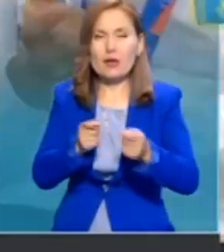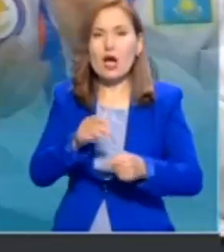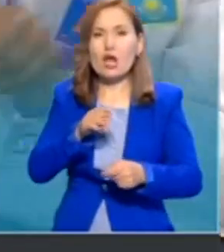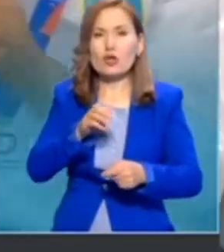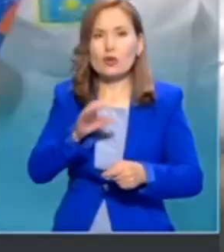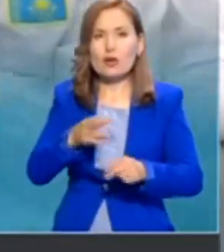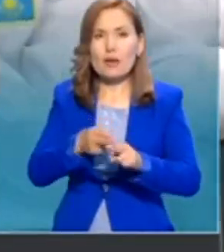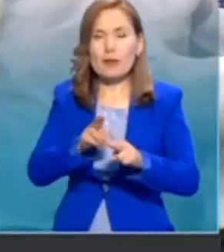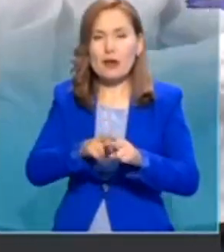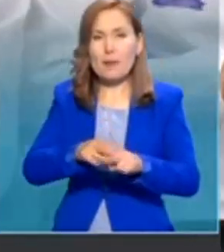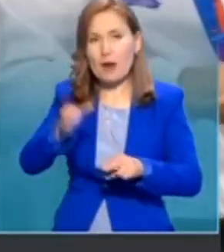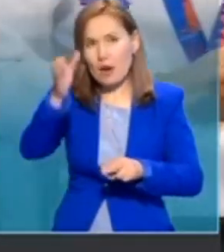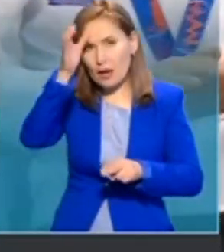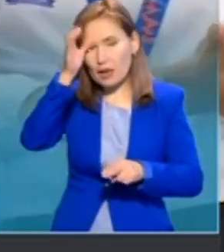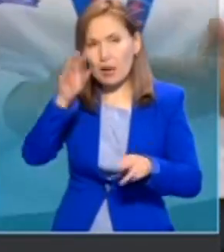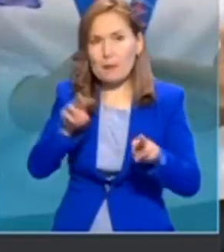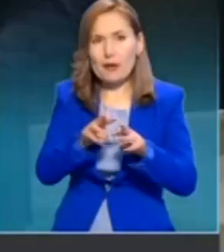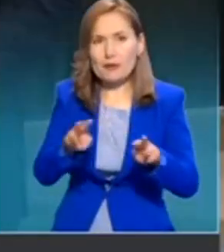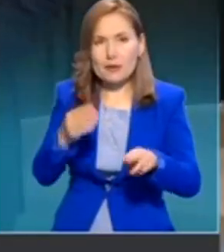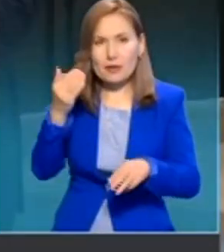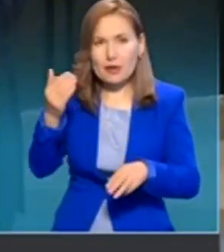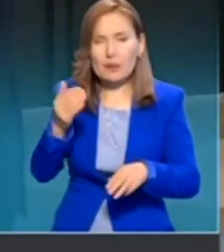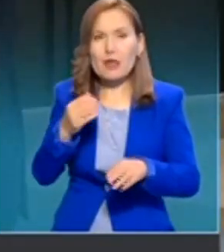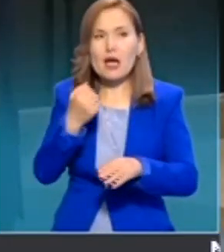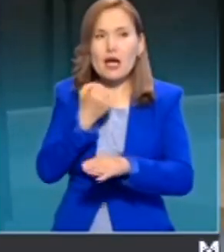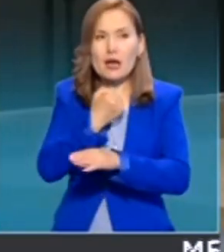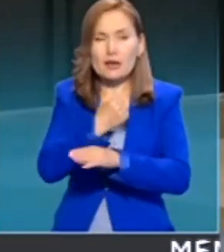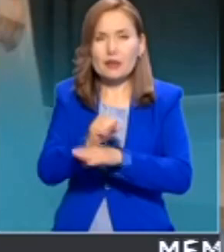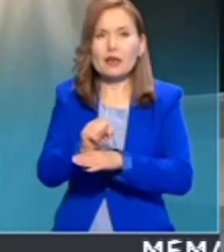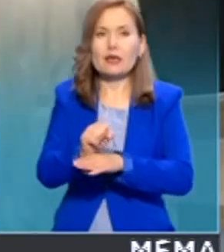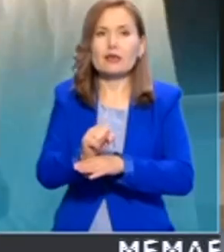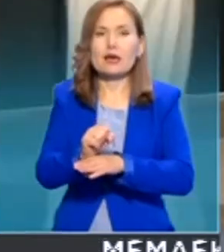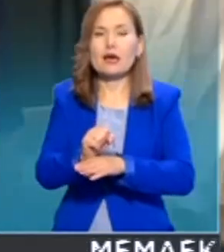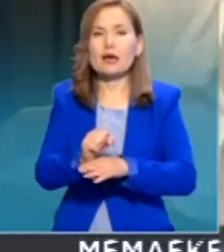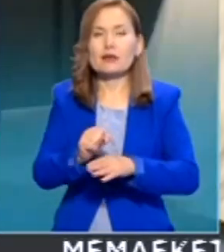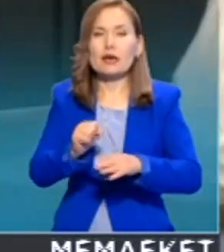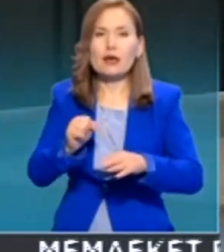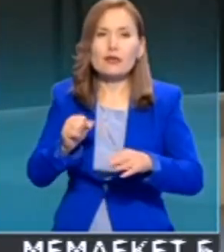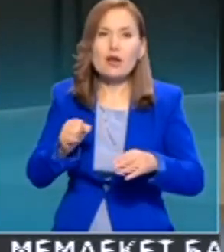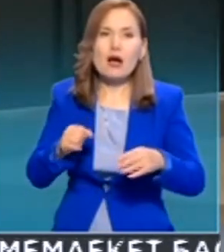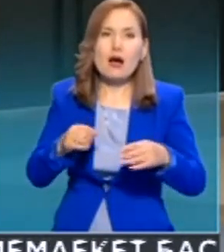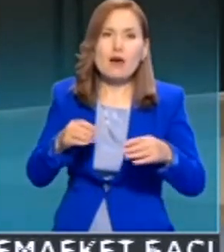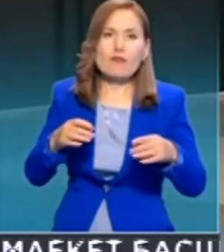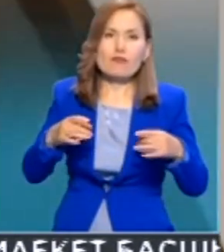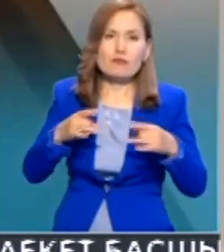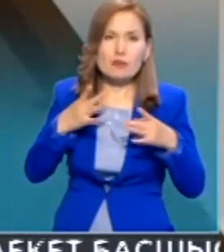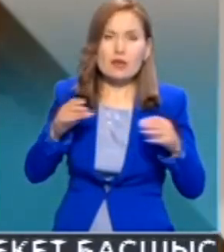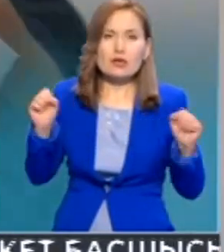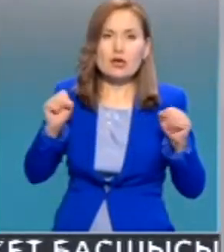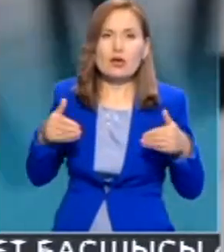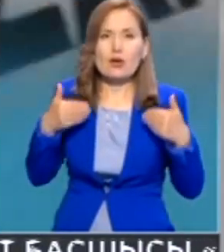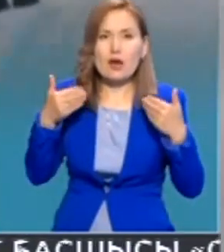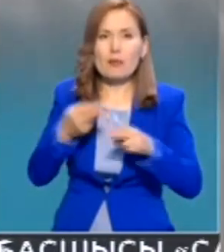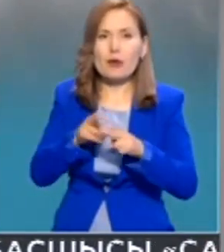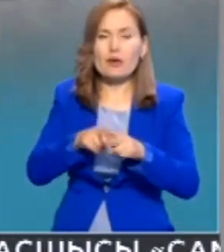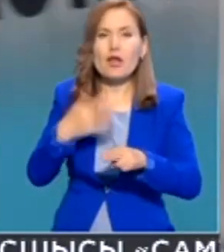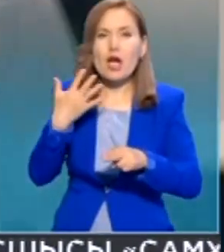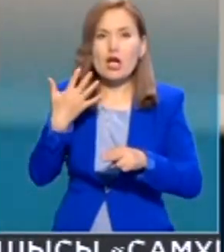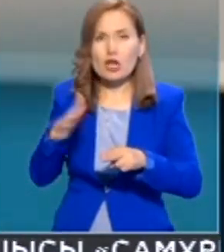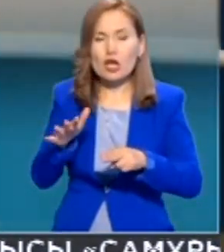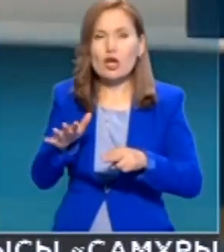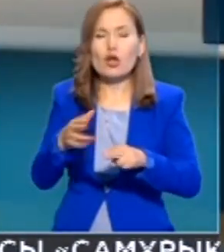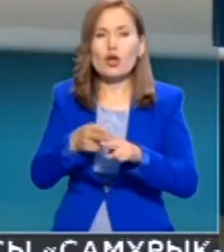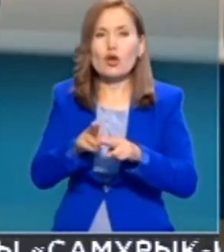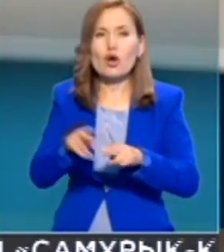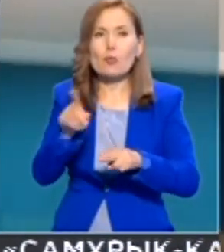Ералы Тоғжанов пен білім және ғылым министрі Асхат Аймағамбетов жеңіске жеткен спортшыларды құттықтап, жеңімпаздар арасындағы 50 түлекке дене шынықтыру